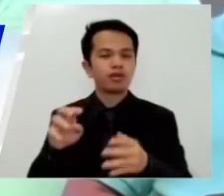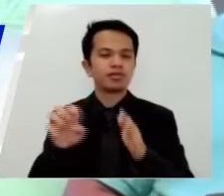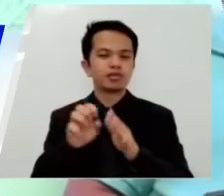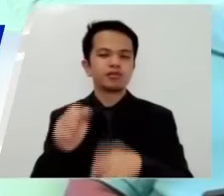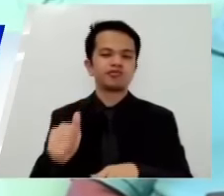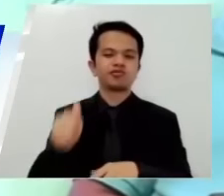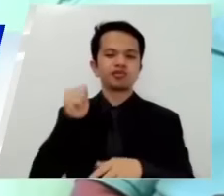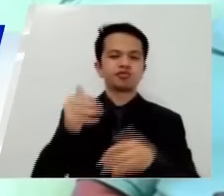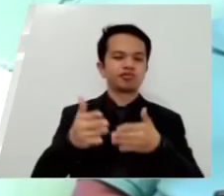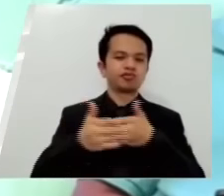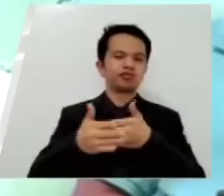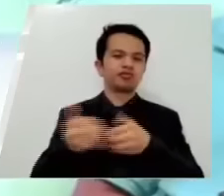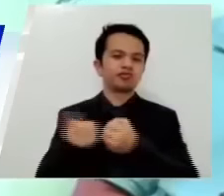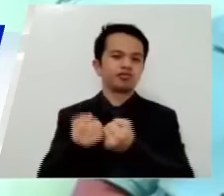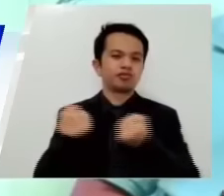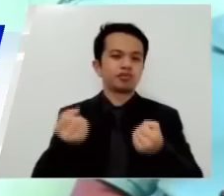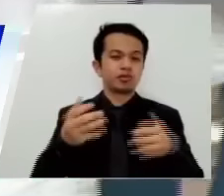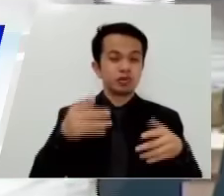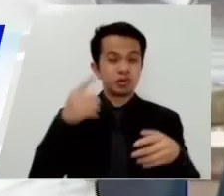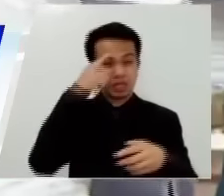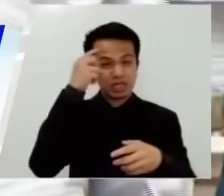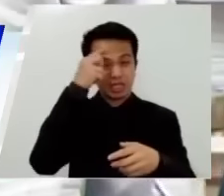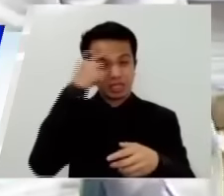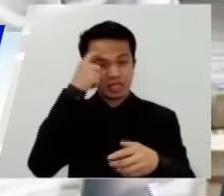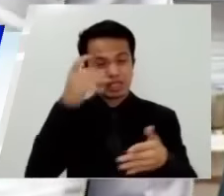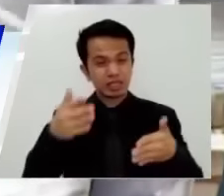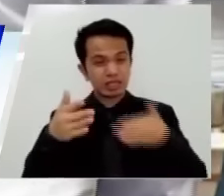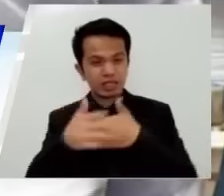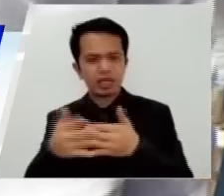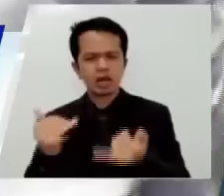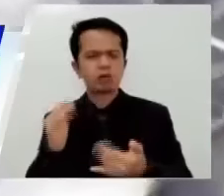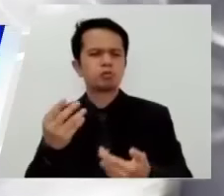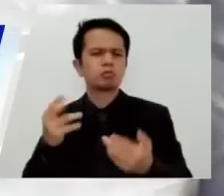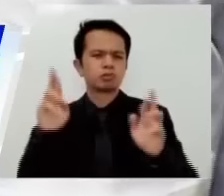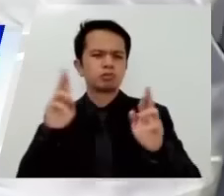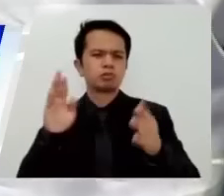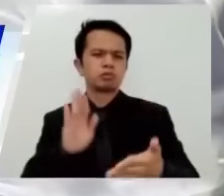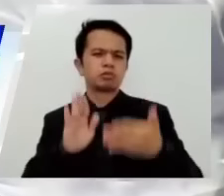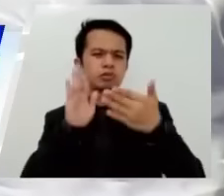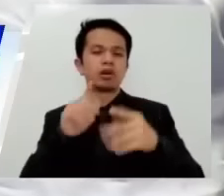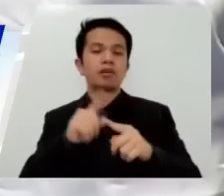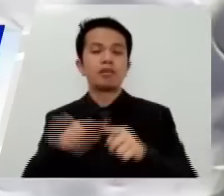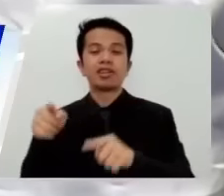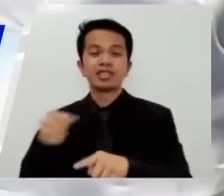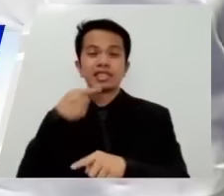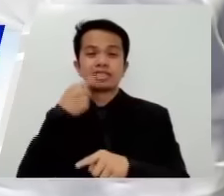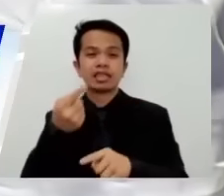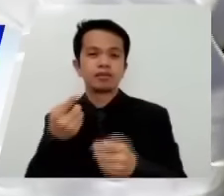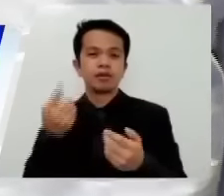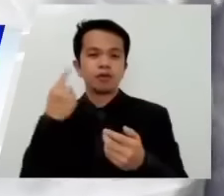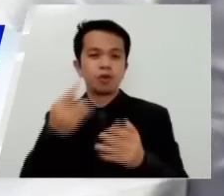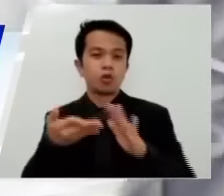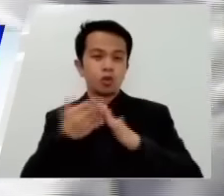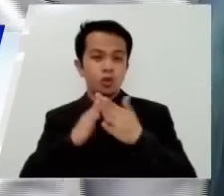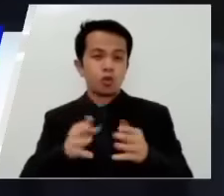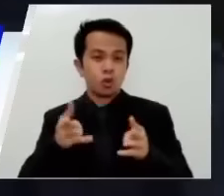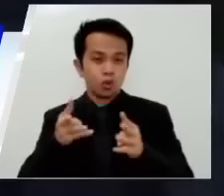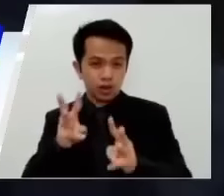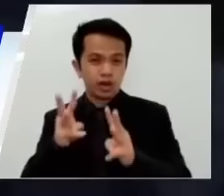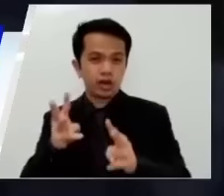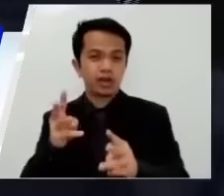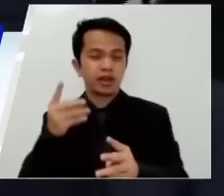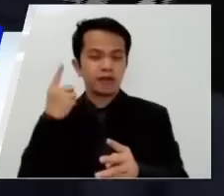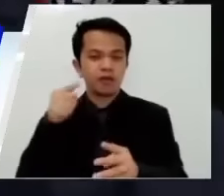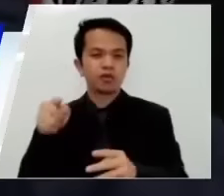naman daw si Alvarez na harapin ang imbestigasyon pero binigyan din niya ang pagbanggit ng mapayapang paraan sa kanyang